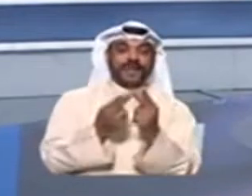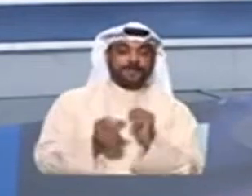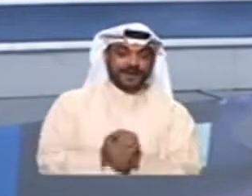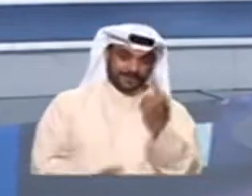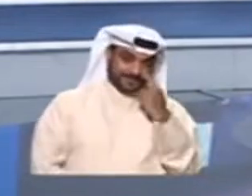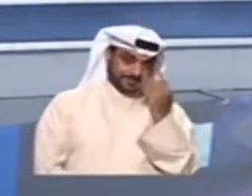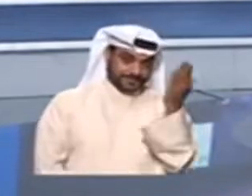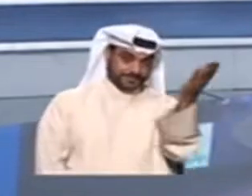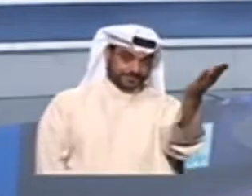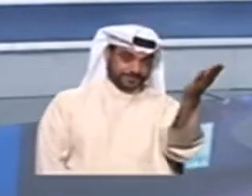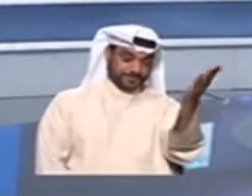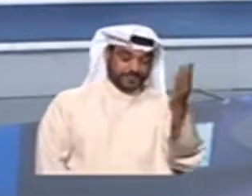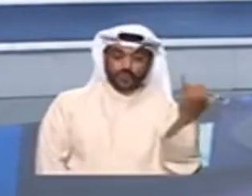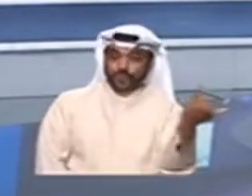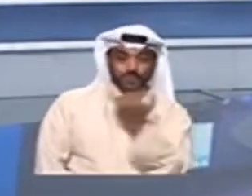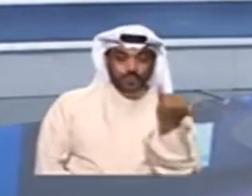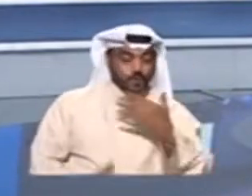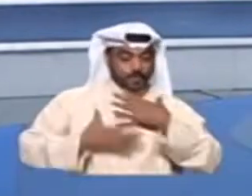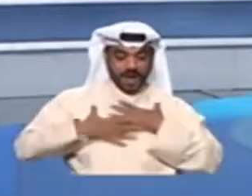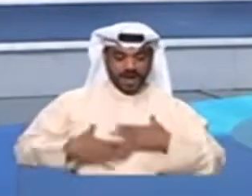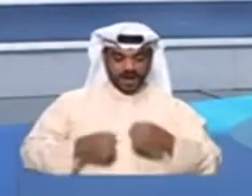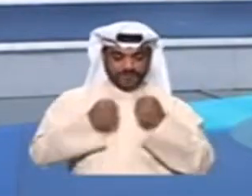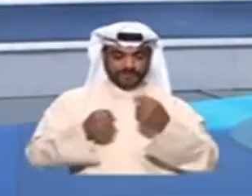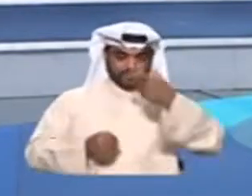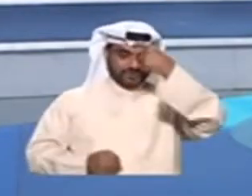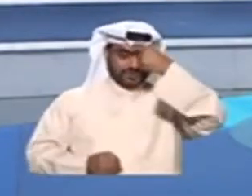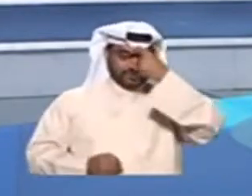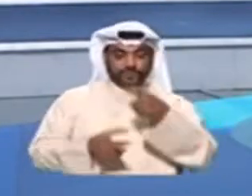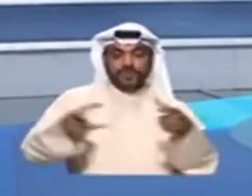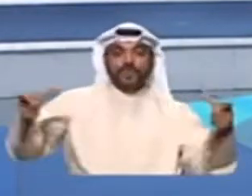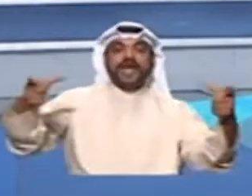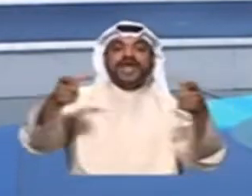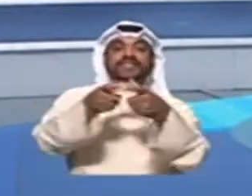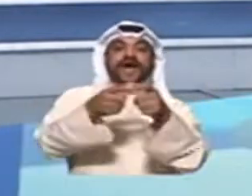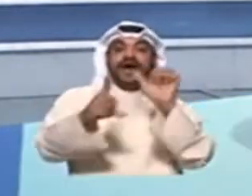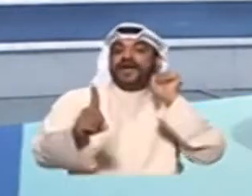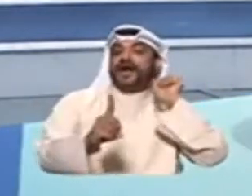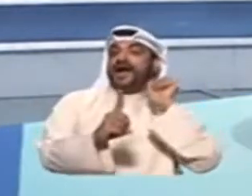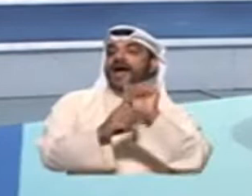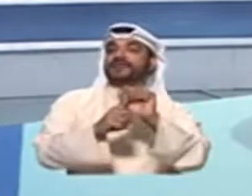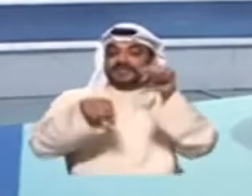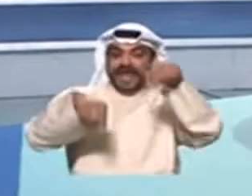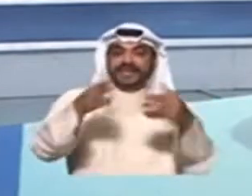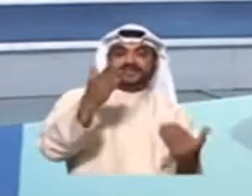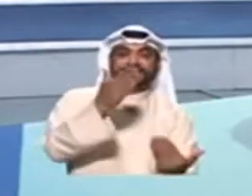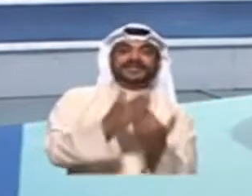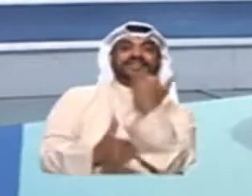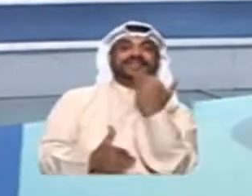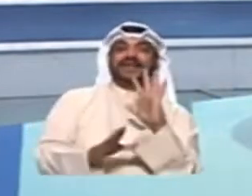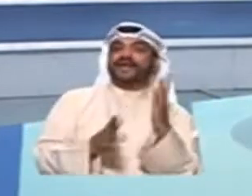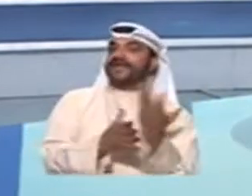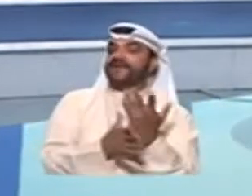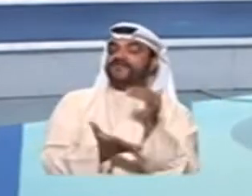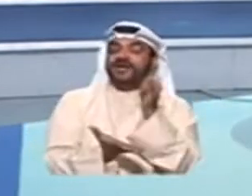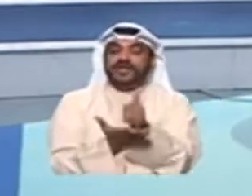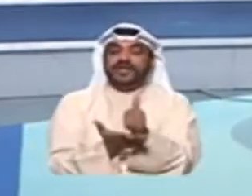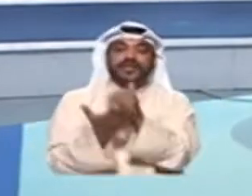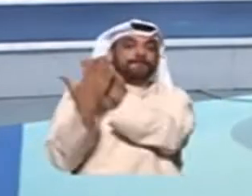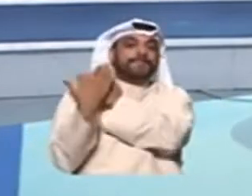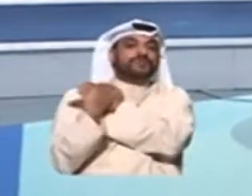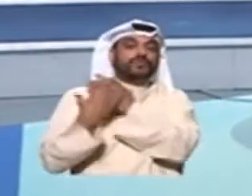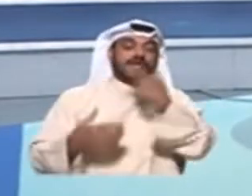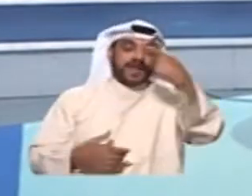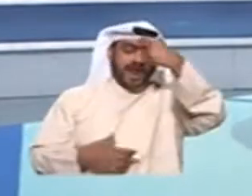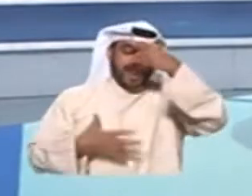الحرص على سلامة المرضى، تم إنشاء إدارة متخصصة للمسؤولية الطبية في وزارة الصحة بقرار وزاري، وذلك